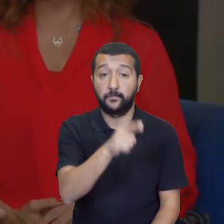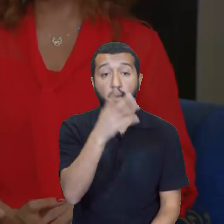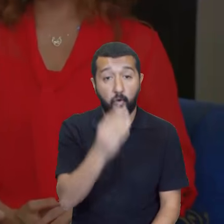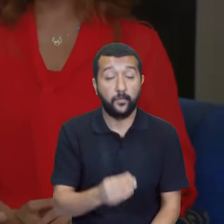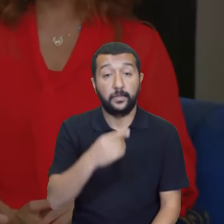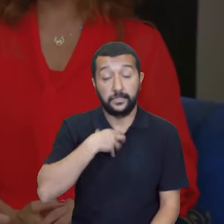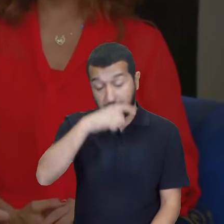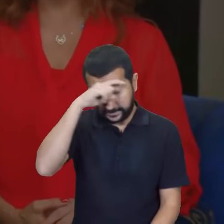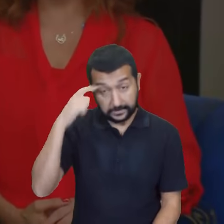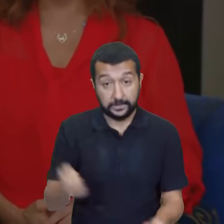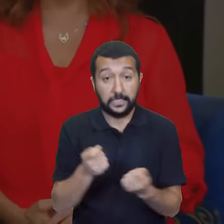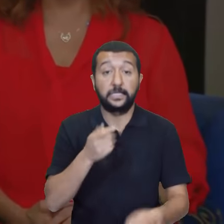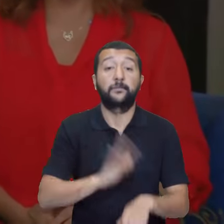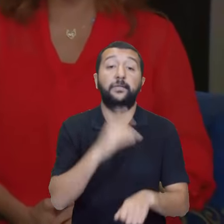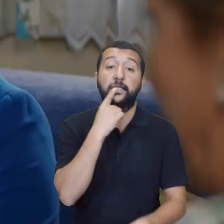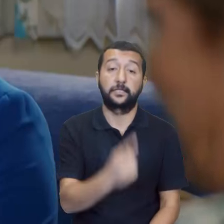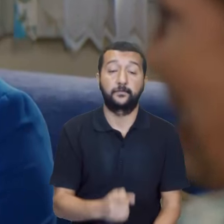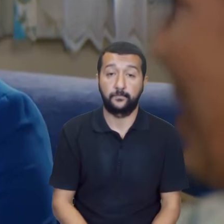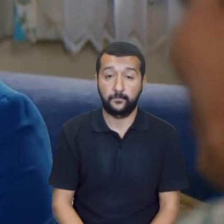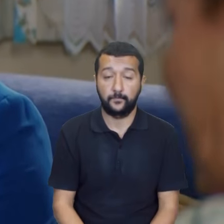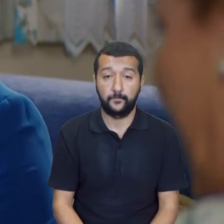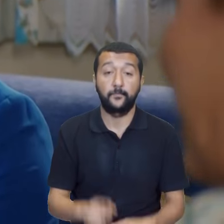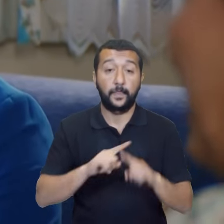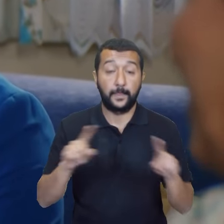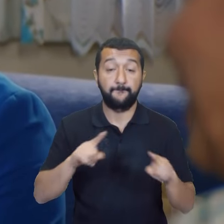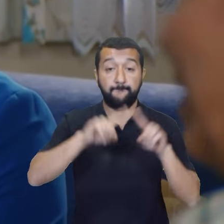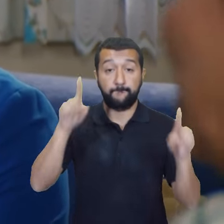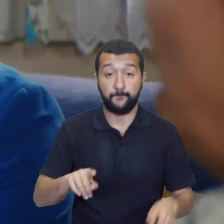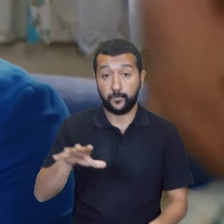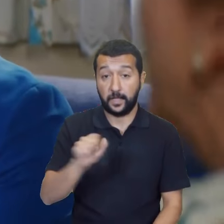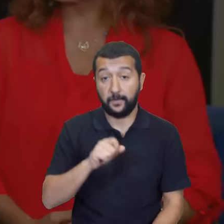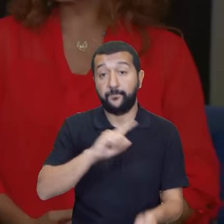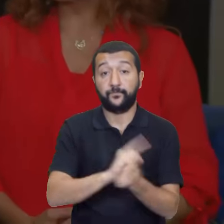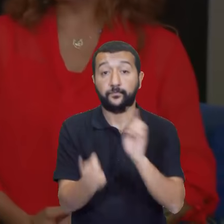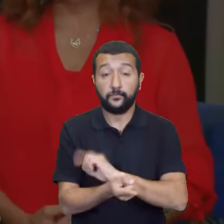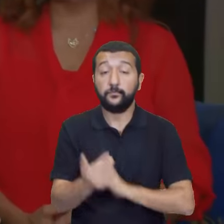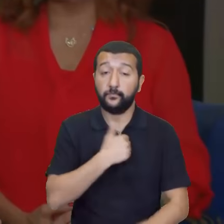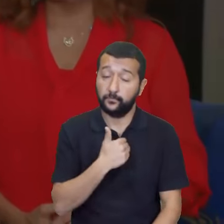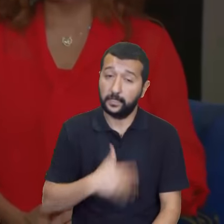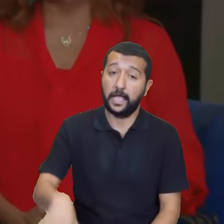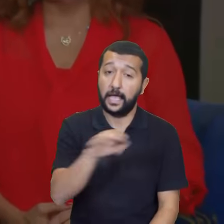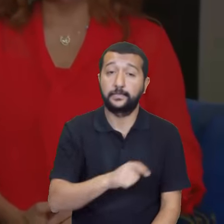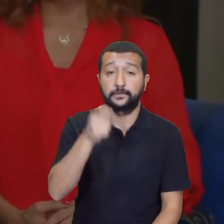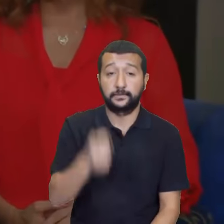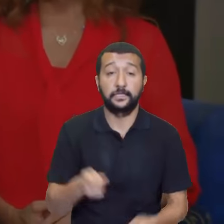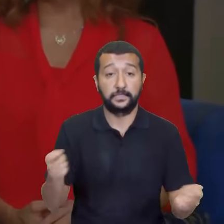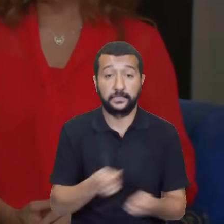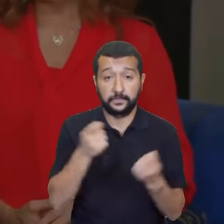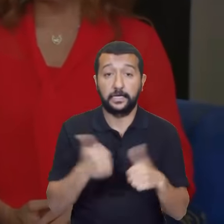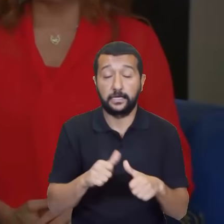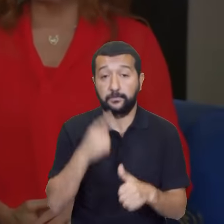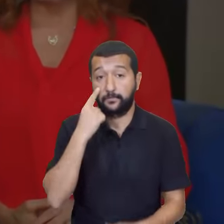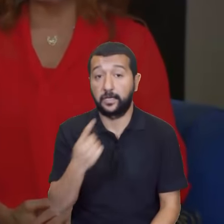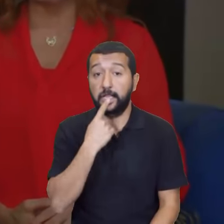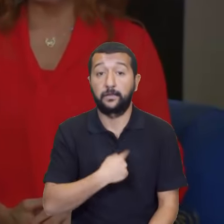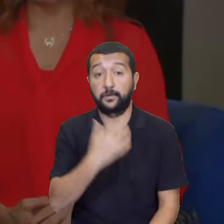olup alnının teriyle çalışamazsın dedim. Hayır, yani dükkan aldım yerine. Ben her şartta çalışıp karıma